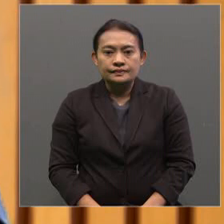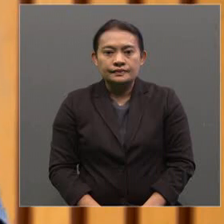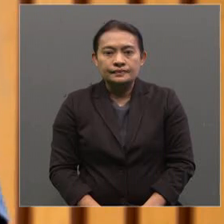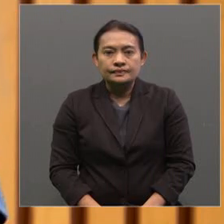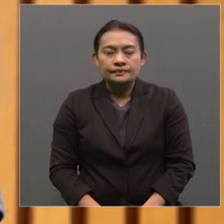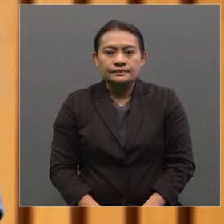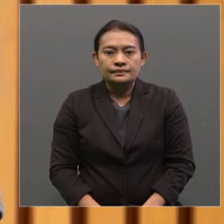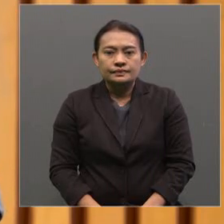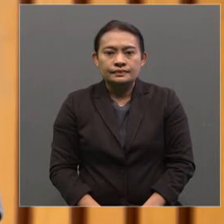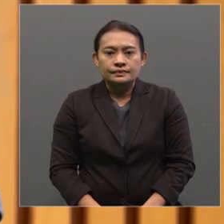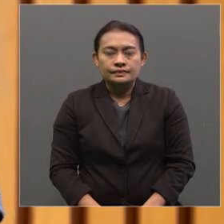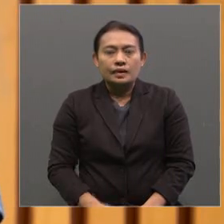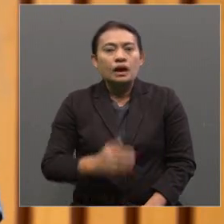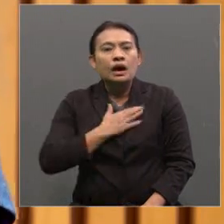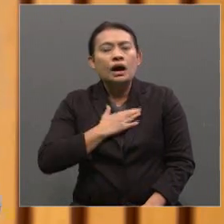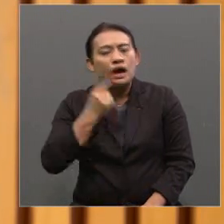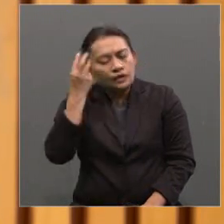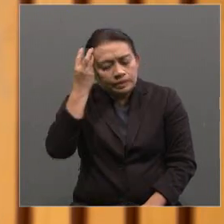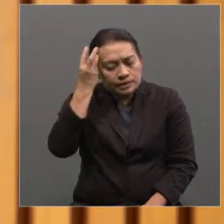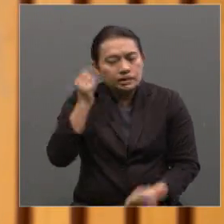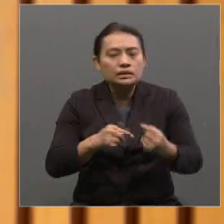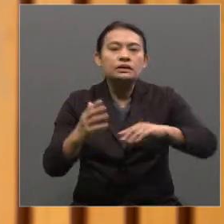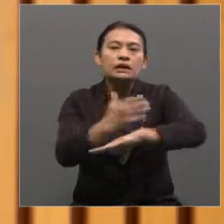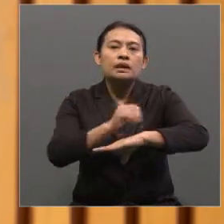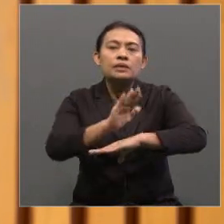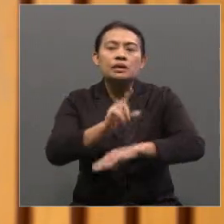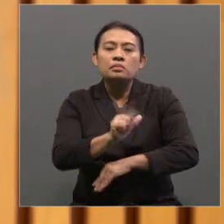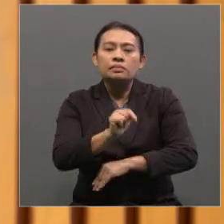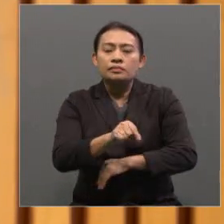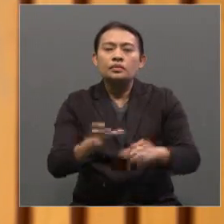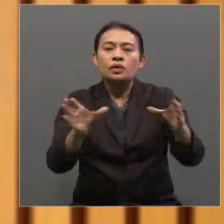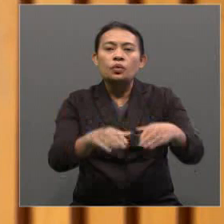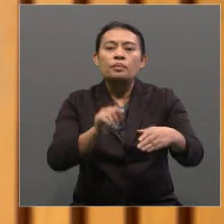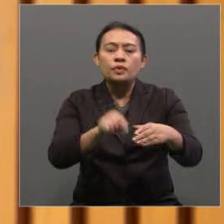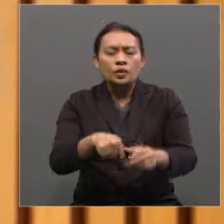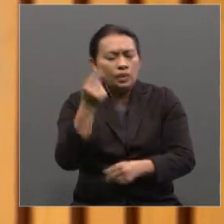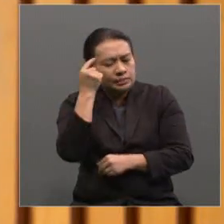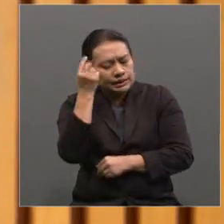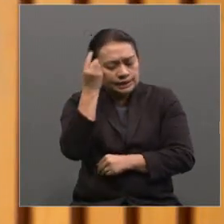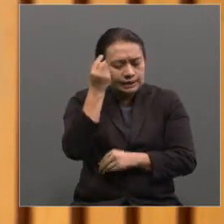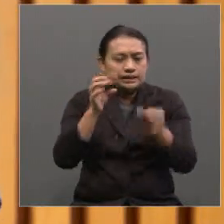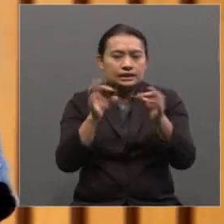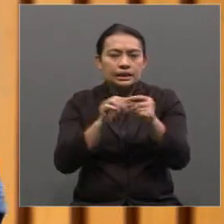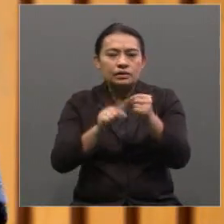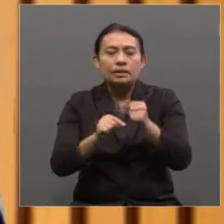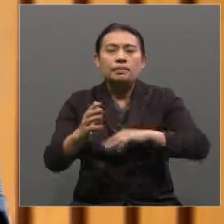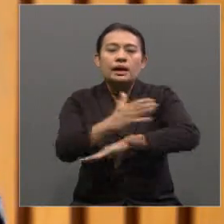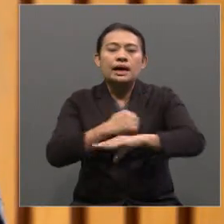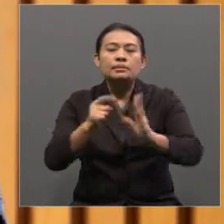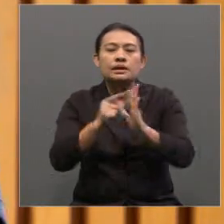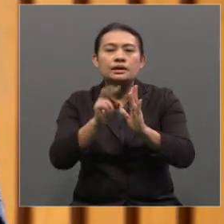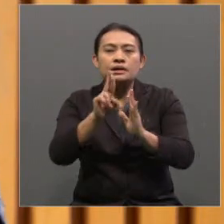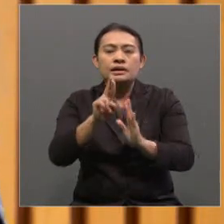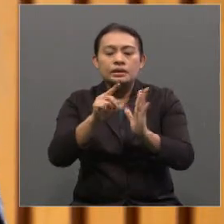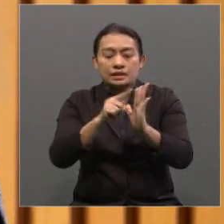ฐานะชุดความคิดทางการเมืองแบบนึงซึ่งมันเป็นหลักอยู่เนี่ยก็คือชุดการเมืองชุดความคิดทางการเมืองแบบเสรีนิยมเสรีนิยมเนี่ยเ